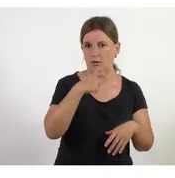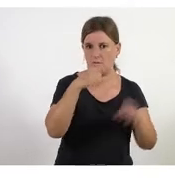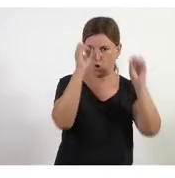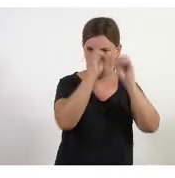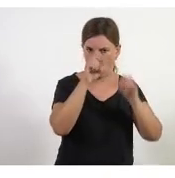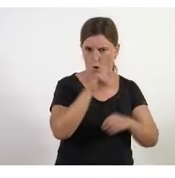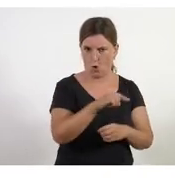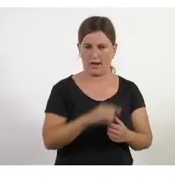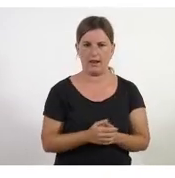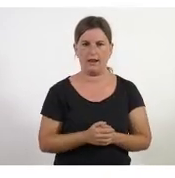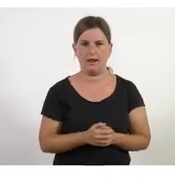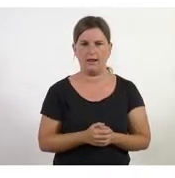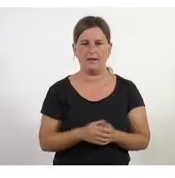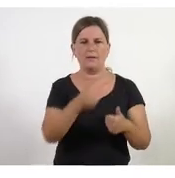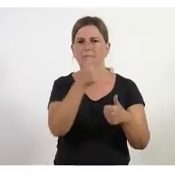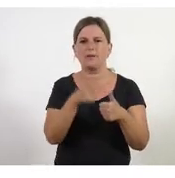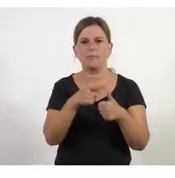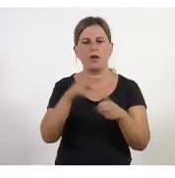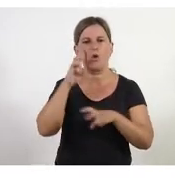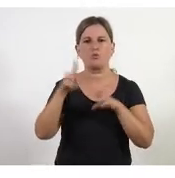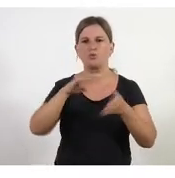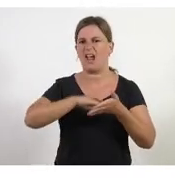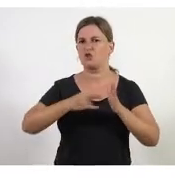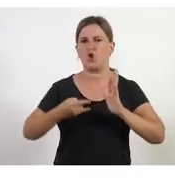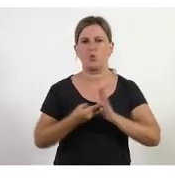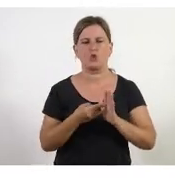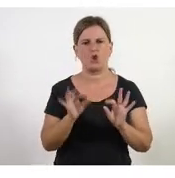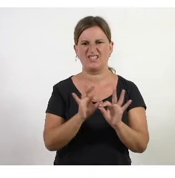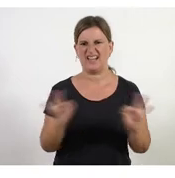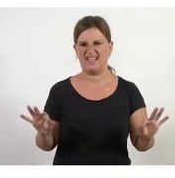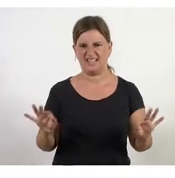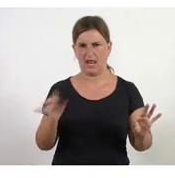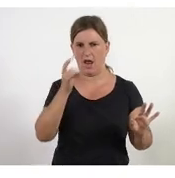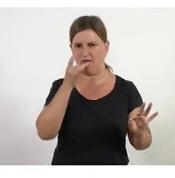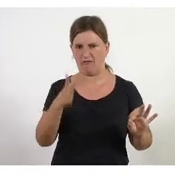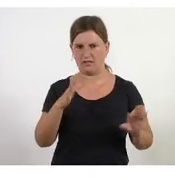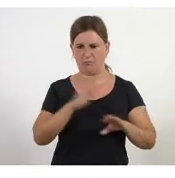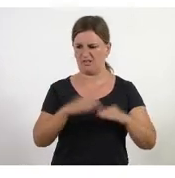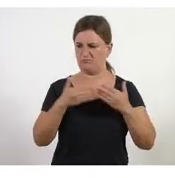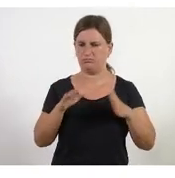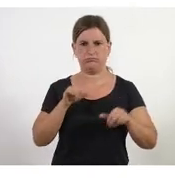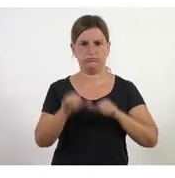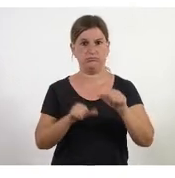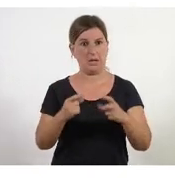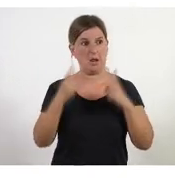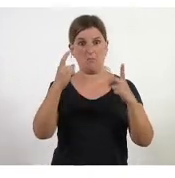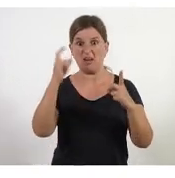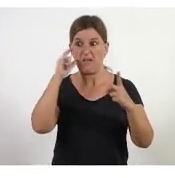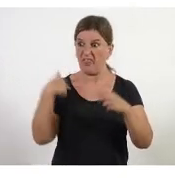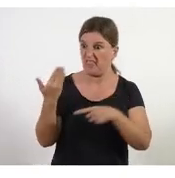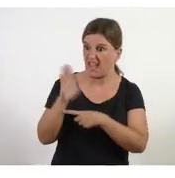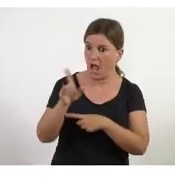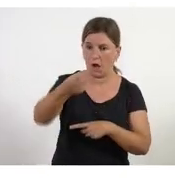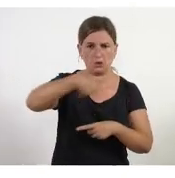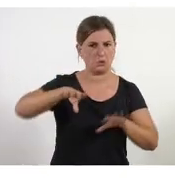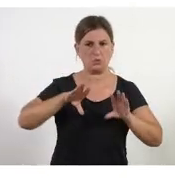En primer lloc, que busquem una solució, com hem dit, senzilla, d'inici. Que el primer dia tothom ja la pugui